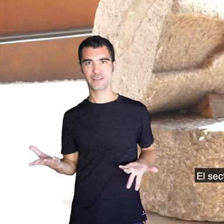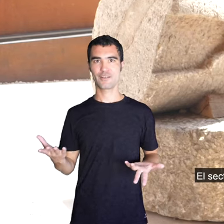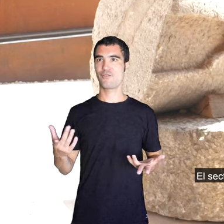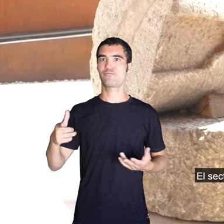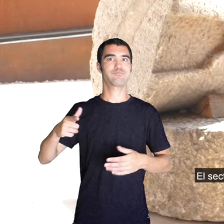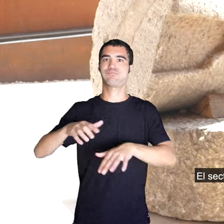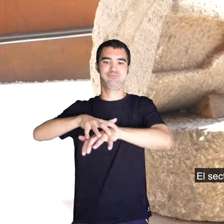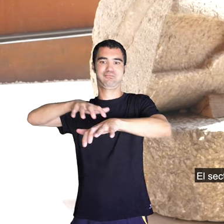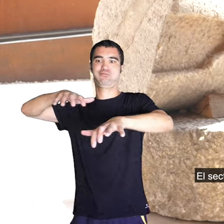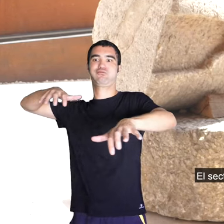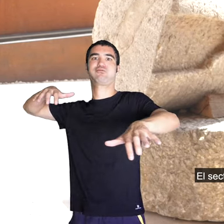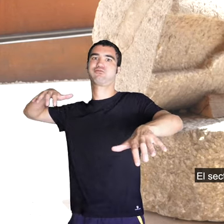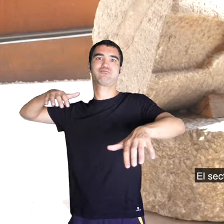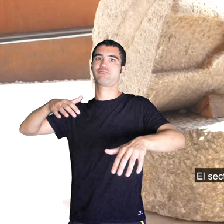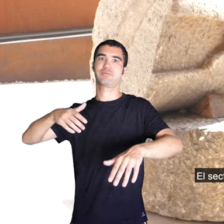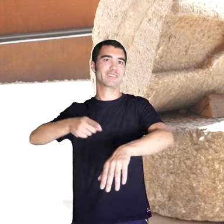brumador, molt de pits.